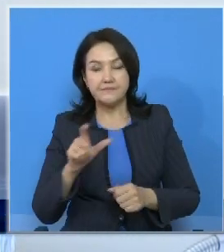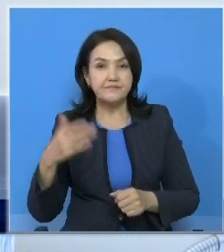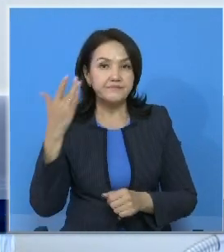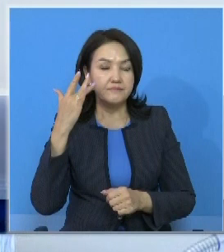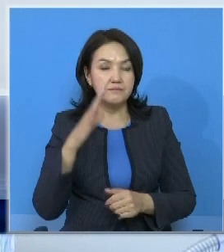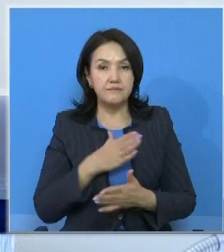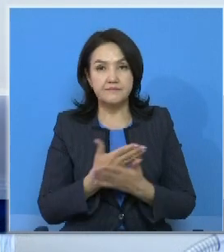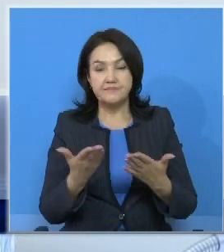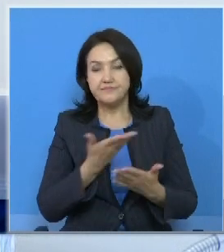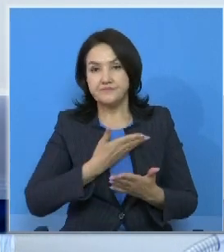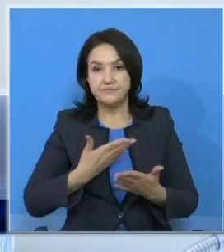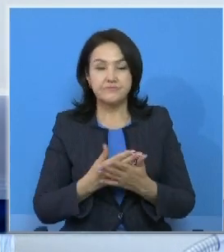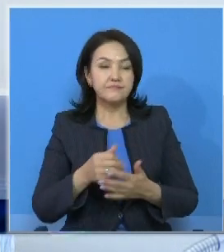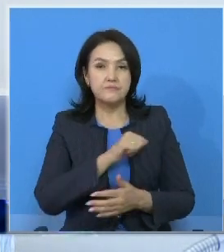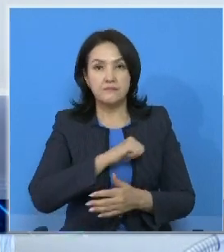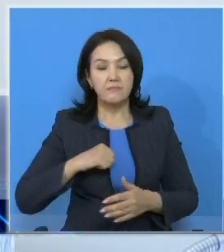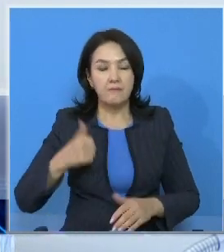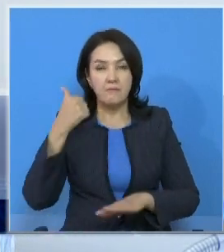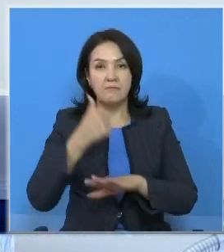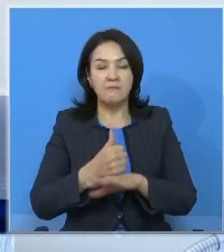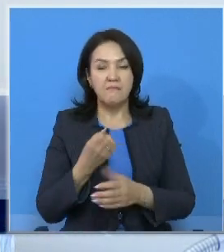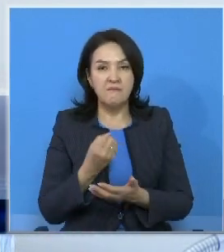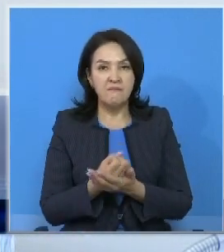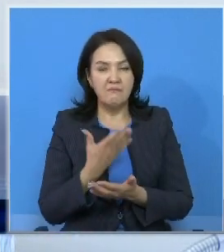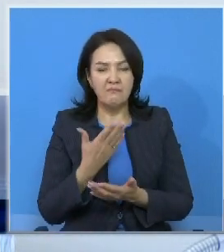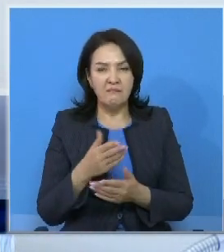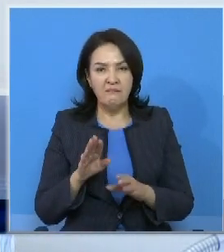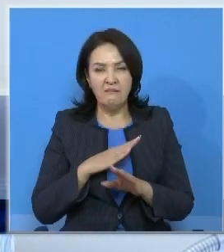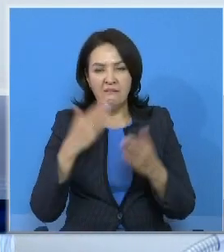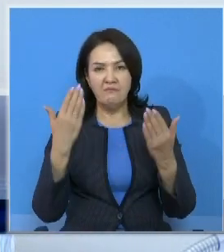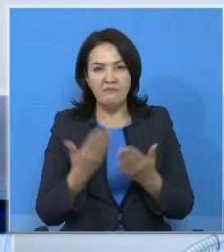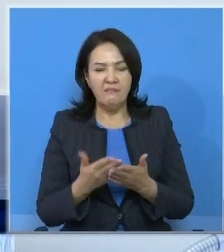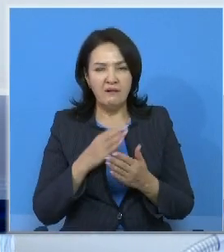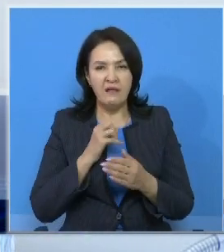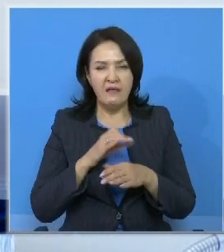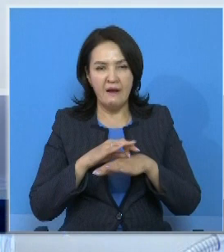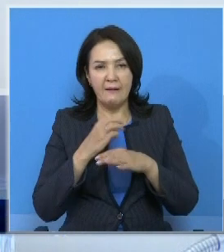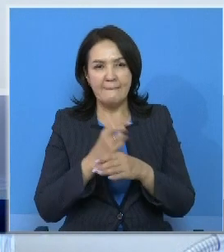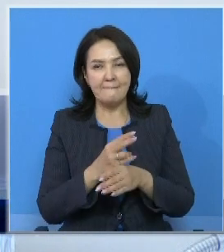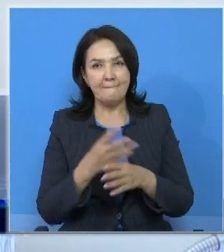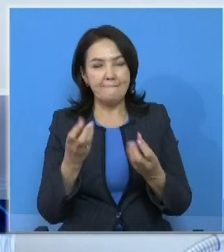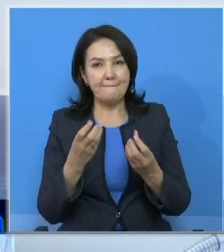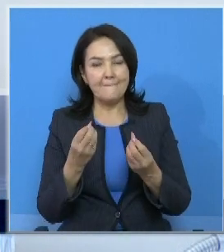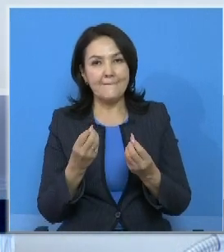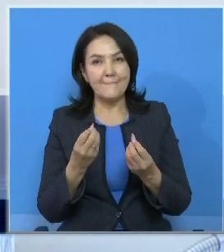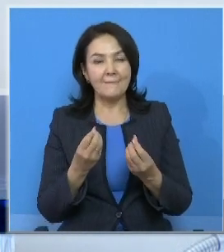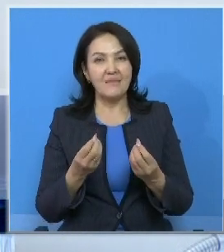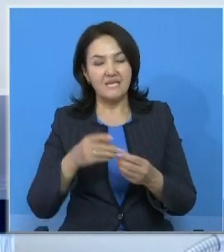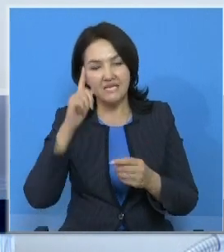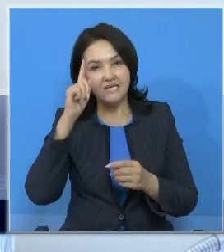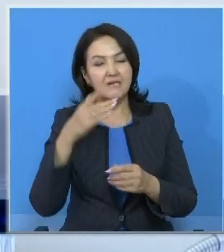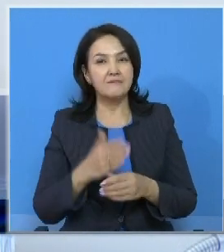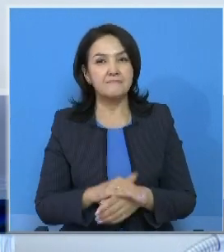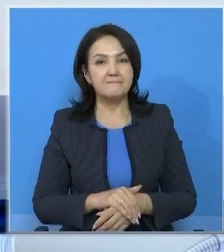было нашей самой главной ценностью, которая сегодня приобретает еще больше